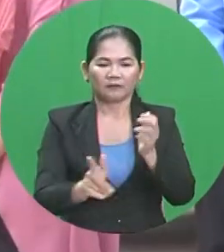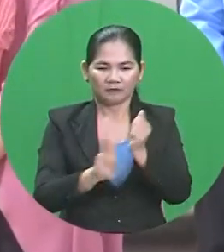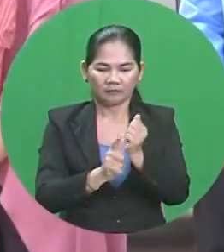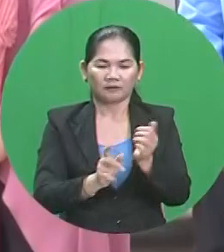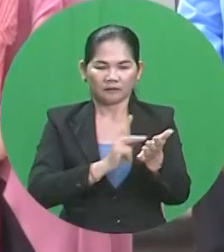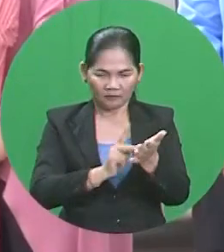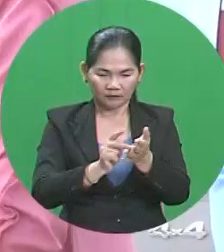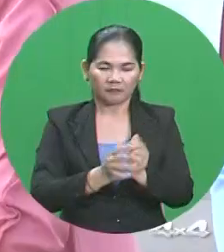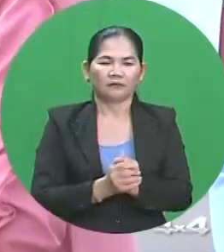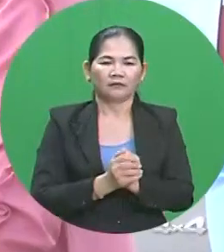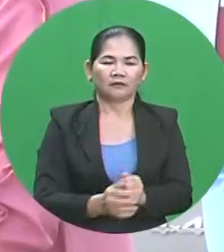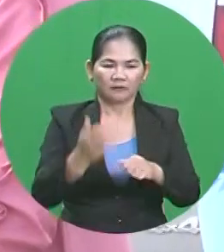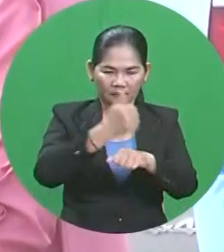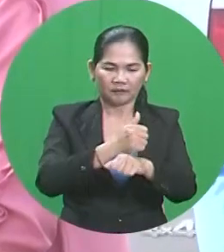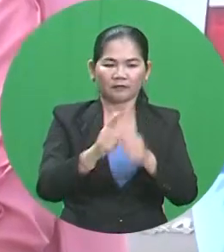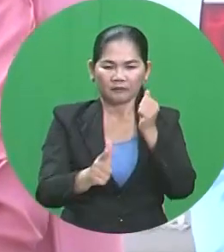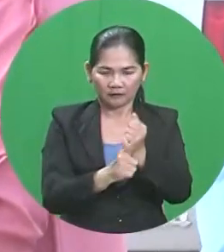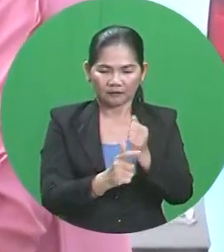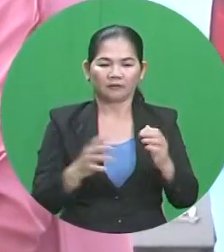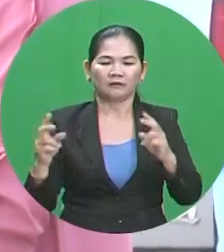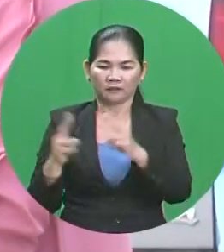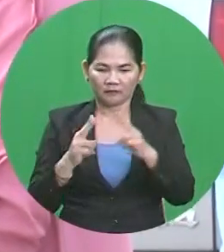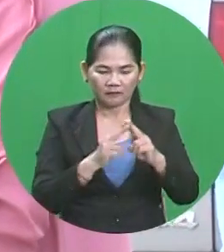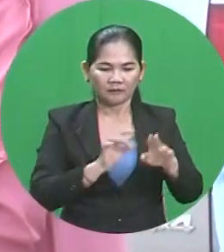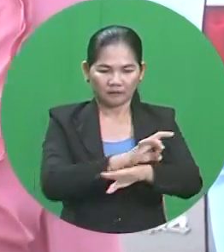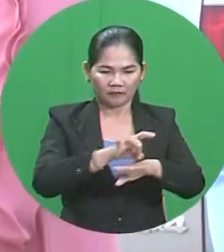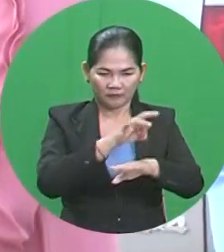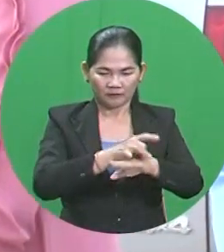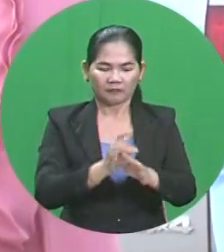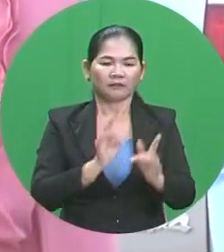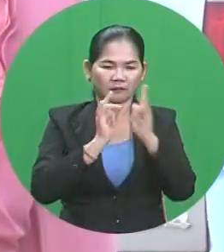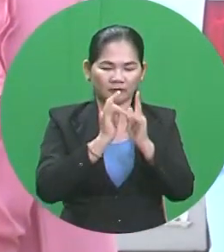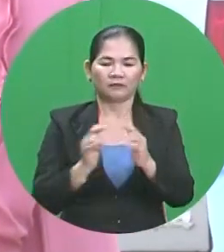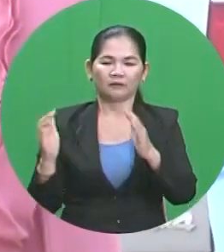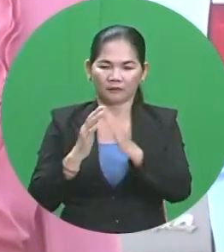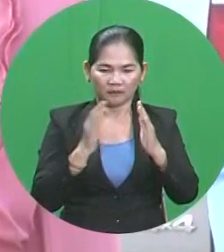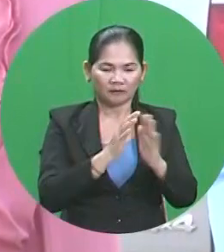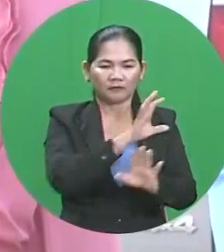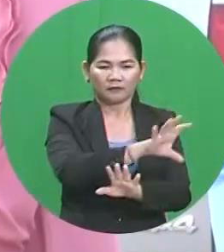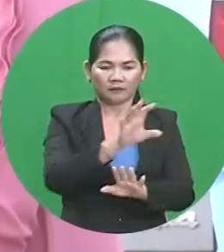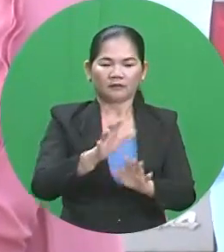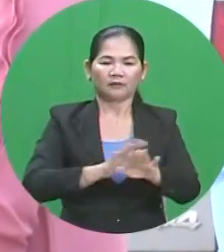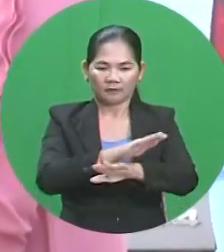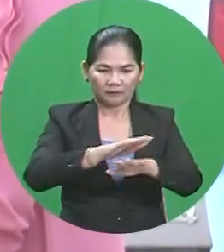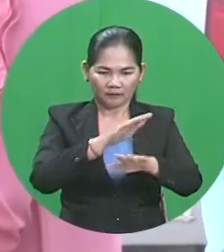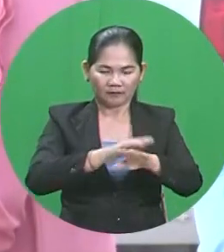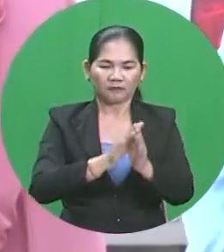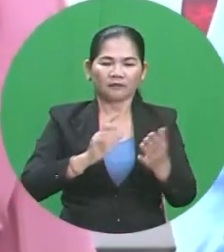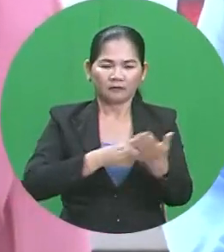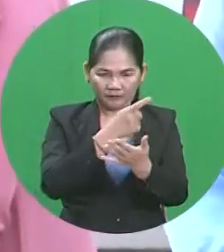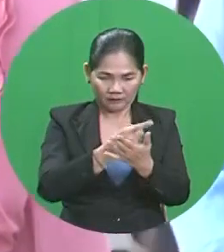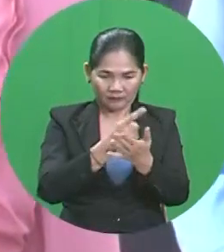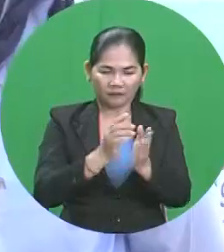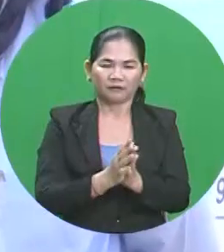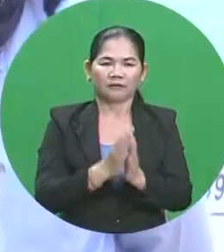ឋលេខាធិការអភិបាលរងខេត្តក្រុងស្រុកខណ្ឌក្រុមប្រឹក្សារាជធានីខេត្តស្រុកខណ្ឌសង្កាត់ដើម្បីឲ្យចូលរួមចំ